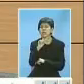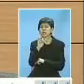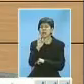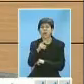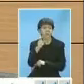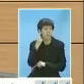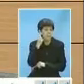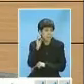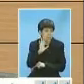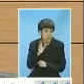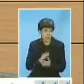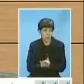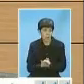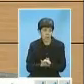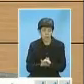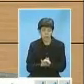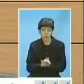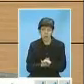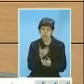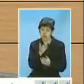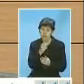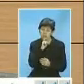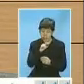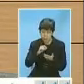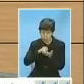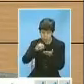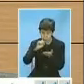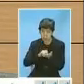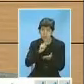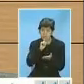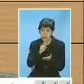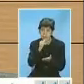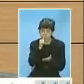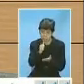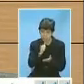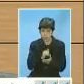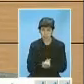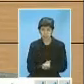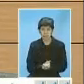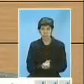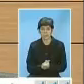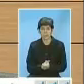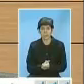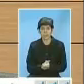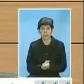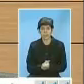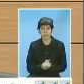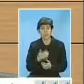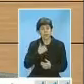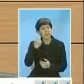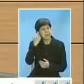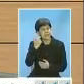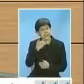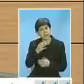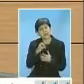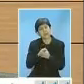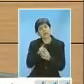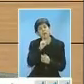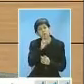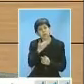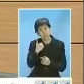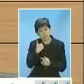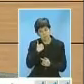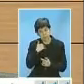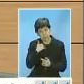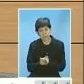ไม่เชื่อคำพูดของผมท่านถามโชว์เลขหรือไปเปิดเทปย้อนหลังฟังได้ครับผมเห็นว่าเมื่อท่านสมาชิกกล่าวห